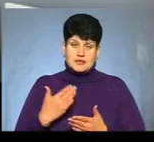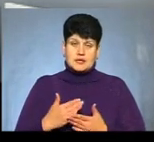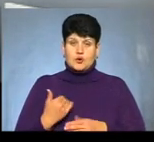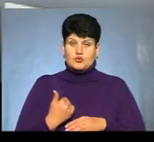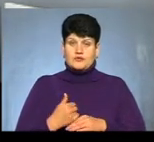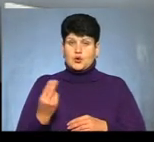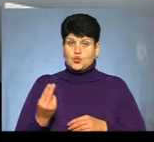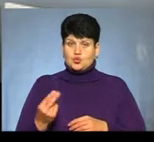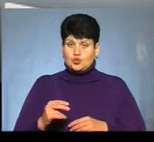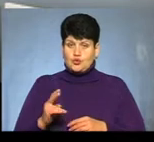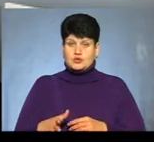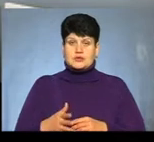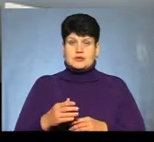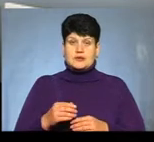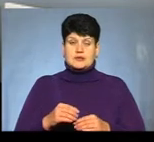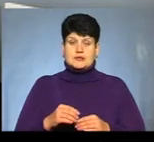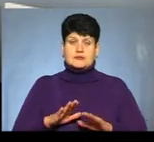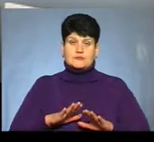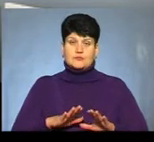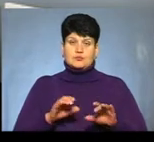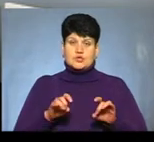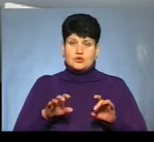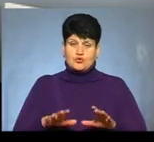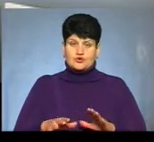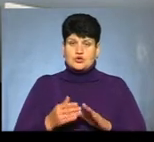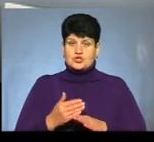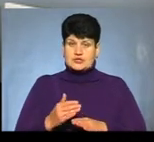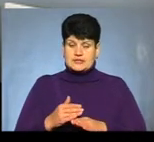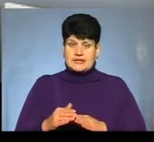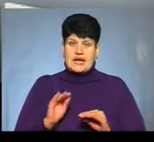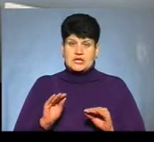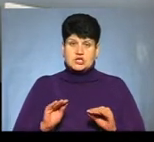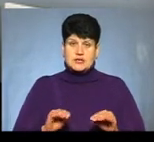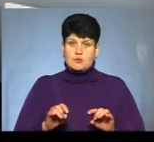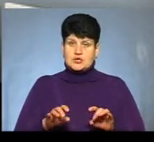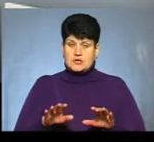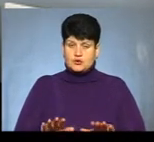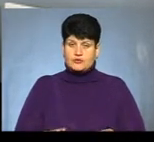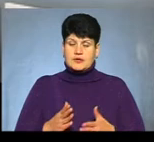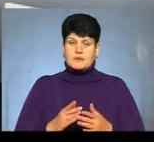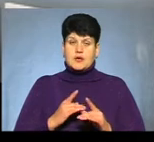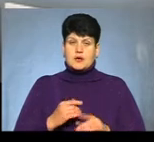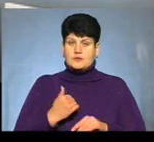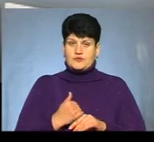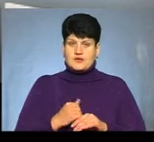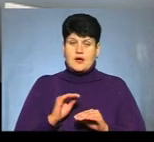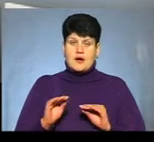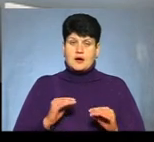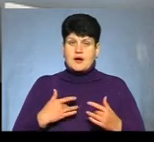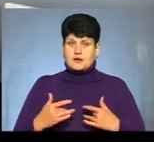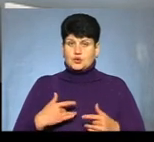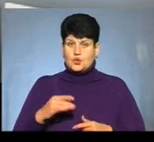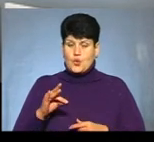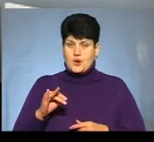є головний художник, зауповстановчу частину, головний режисер театру, режисер-постановник. Там є провідні